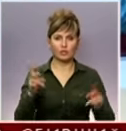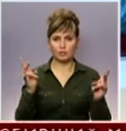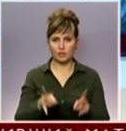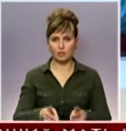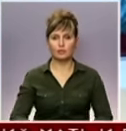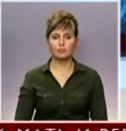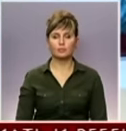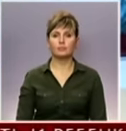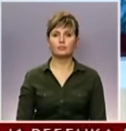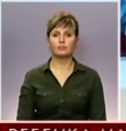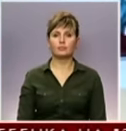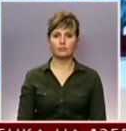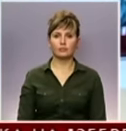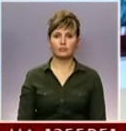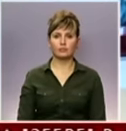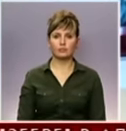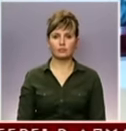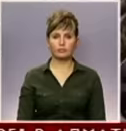убедилась, что вмешательство необходимо.